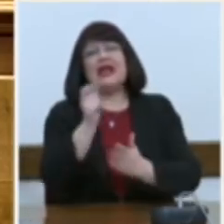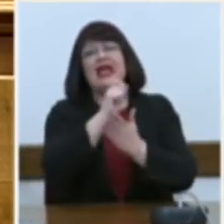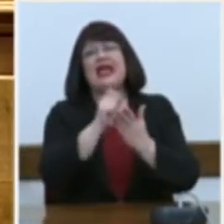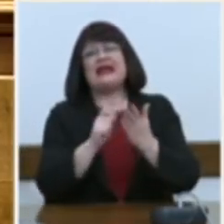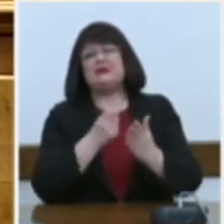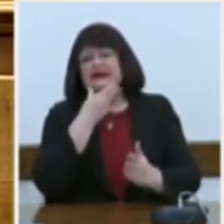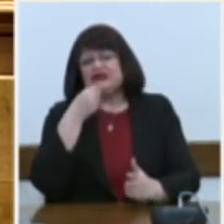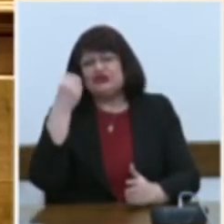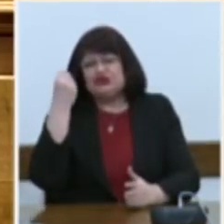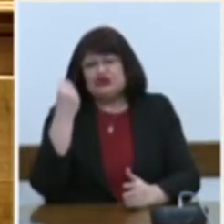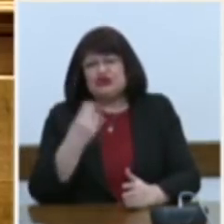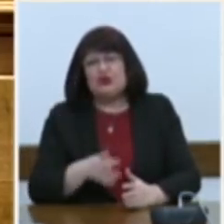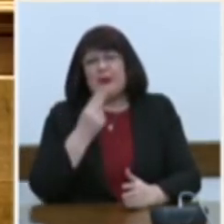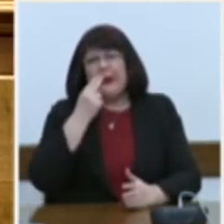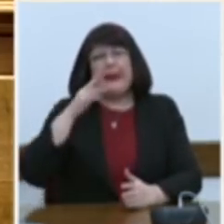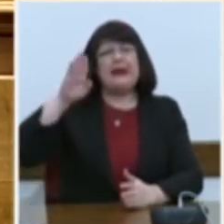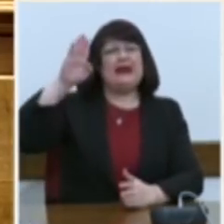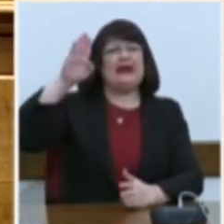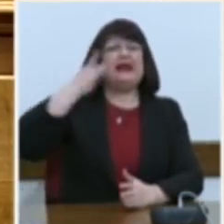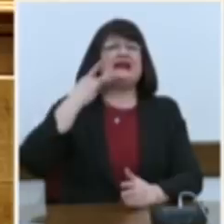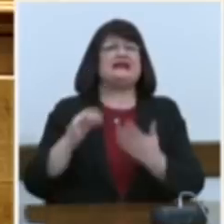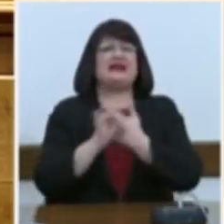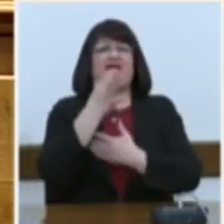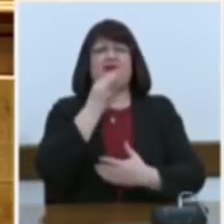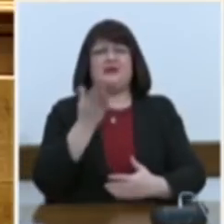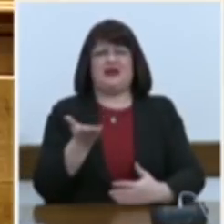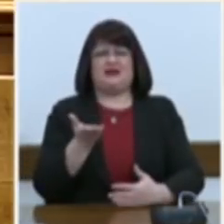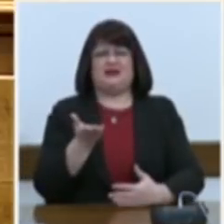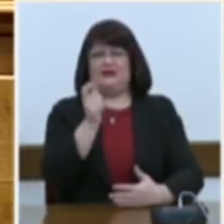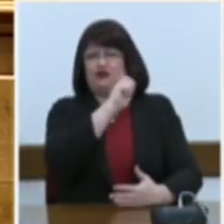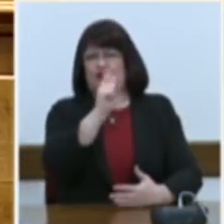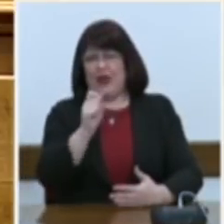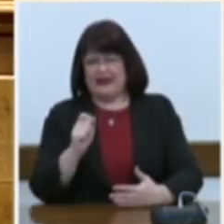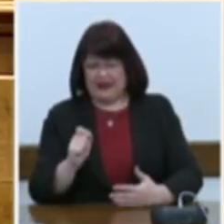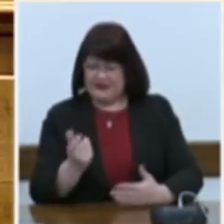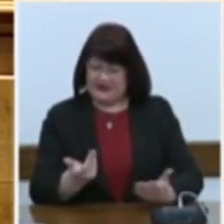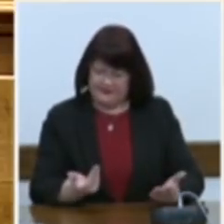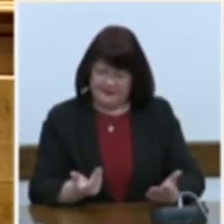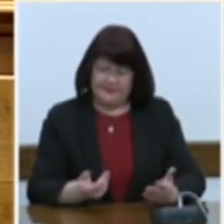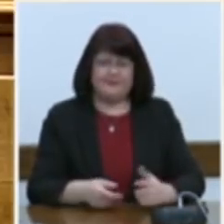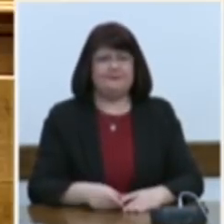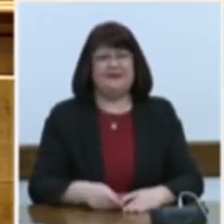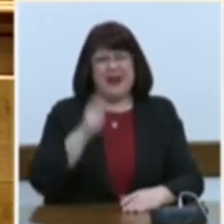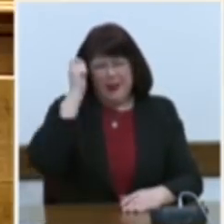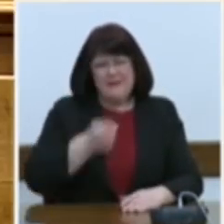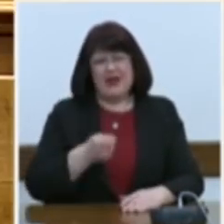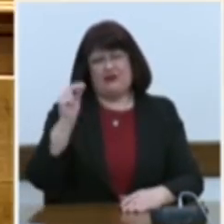βούρκο του ναζιστικού χρυσαυγητισμού. Έγραψε λοιπόν αυτός ο ανεκδίγητος